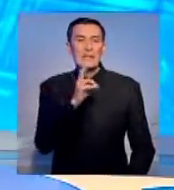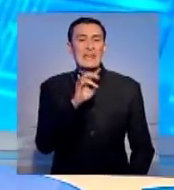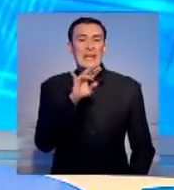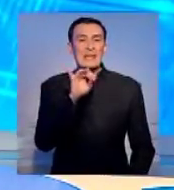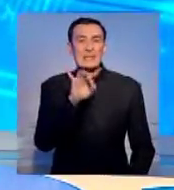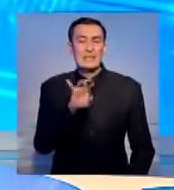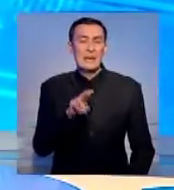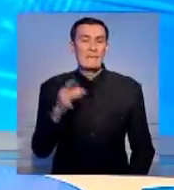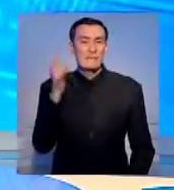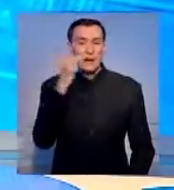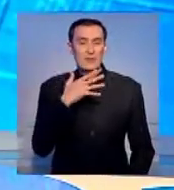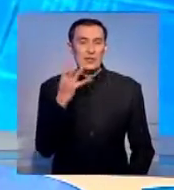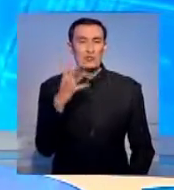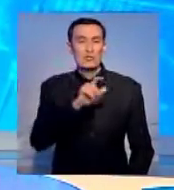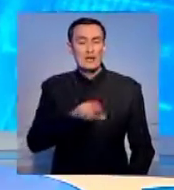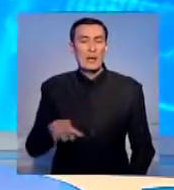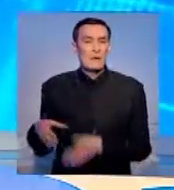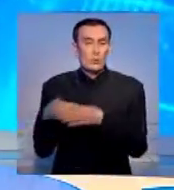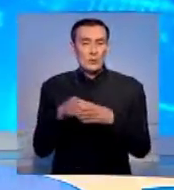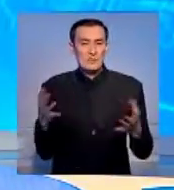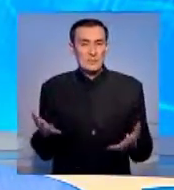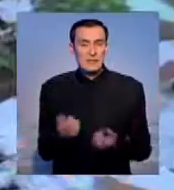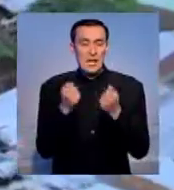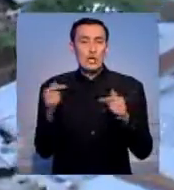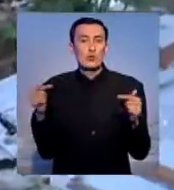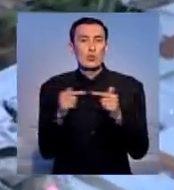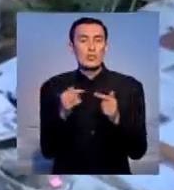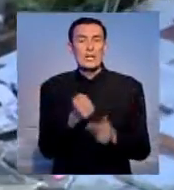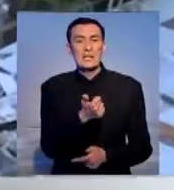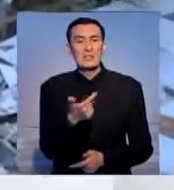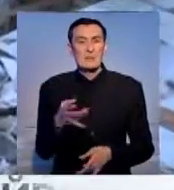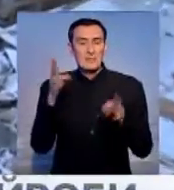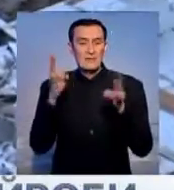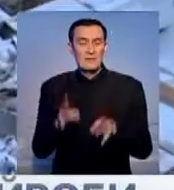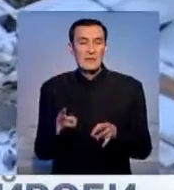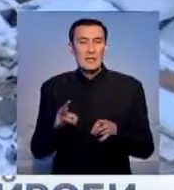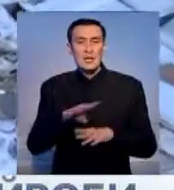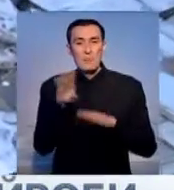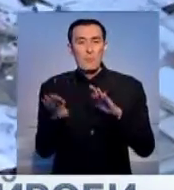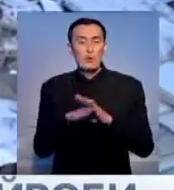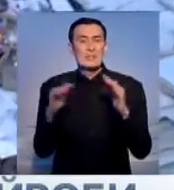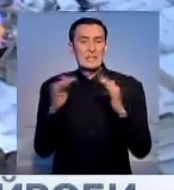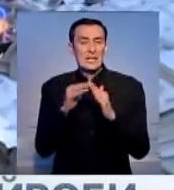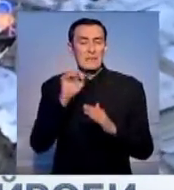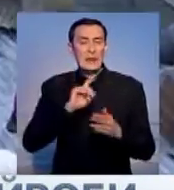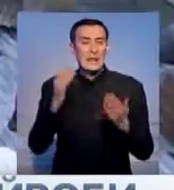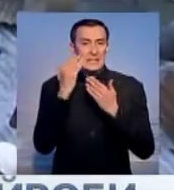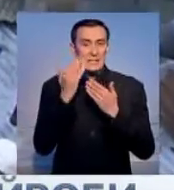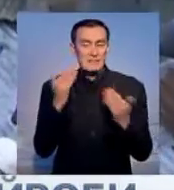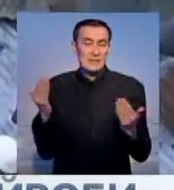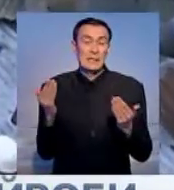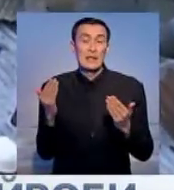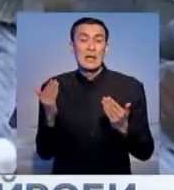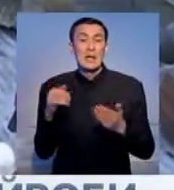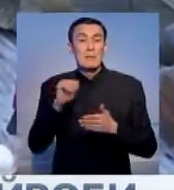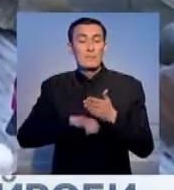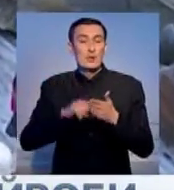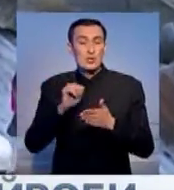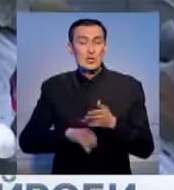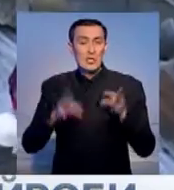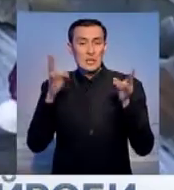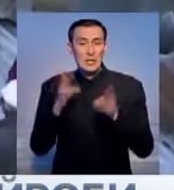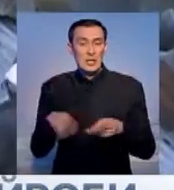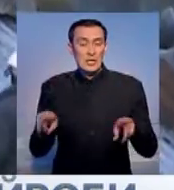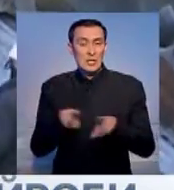Креста, 4 человек удалось эвакуировать, а вот точное количество пострадавших и заблокированных в здании пока не сообщается.